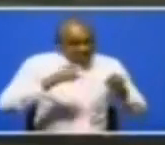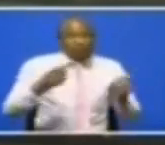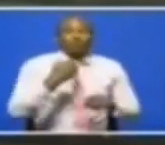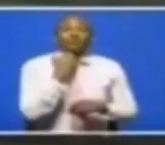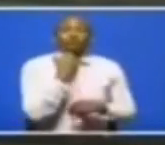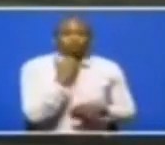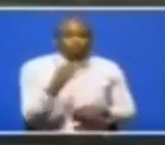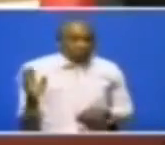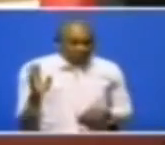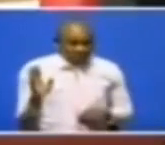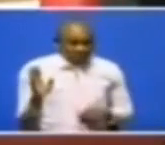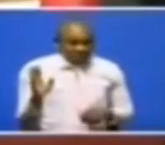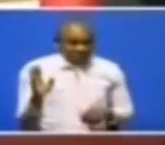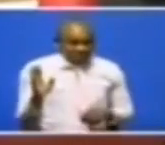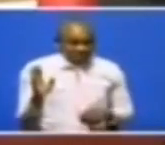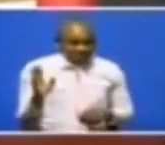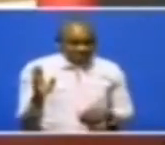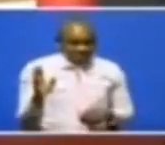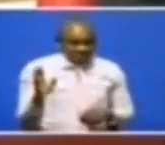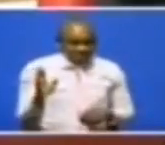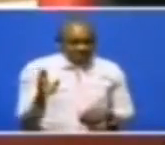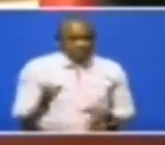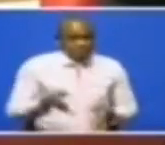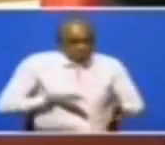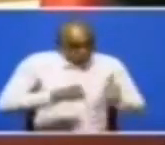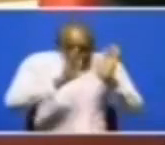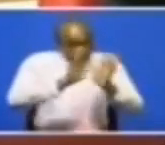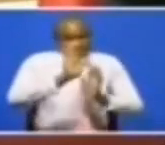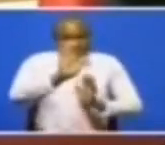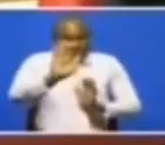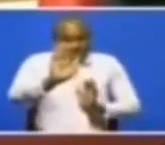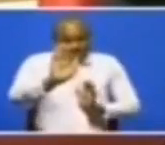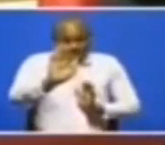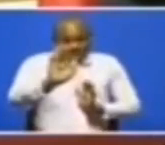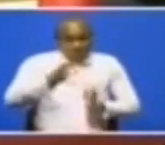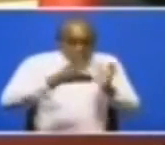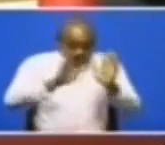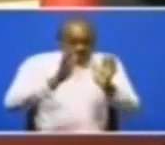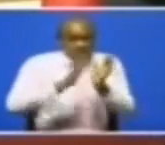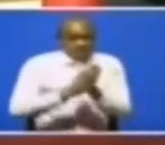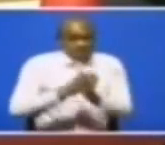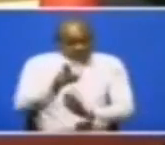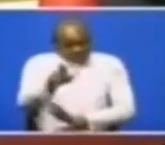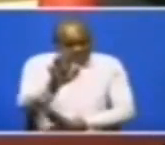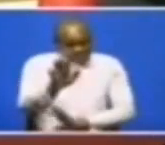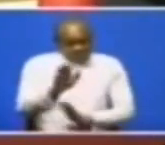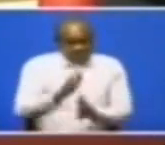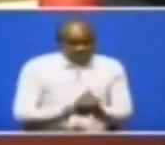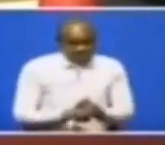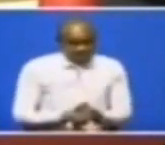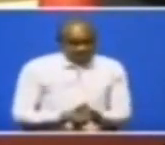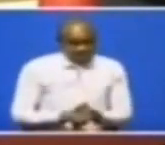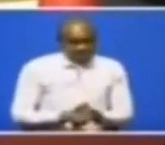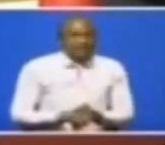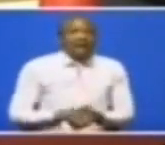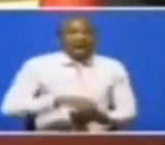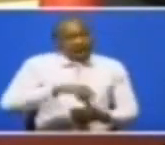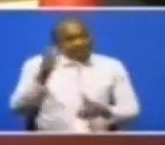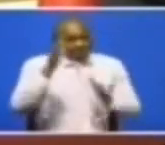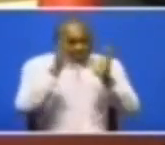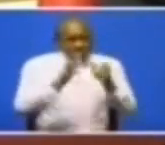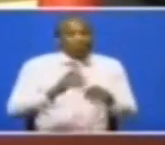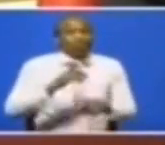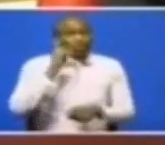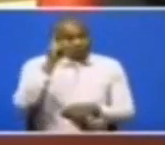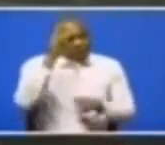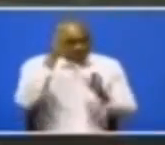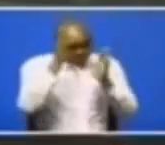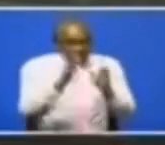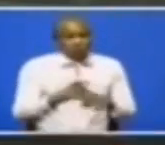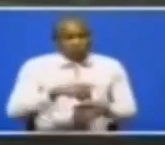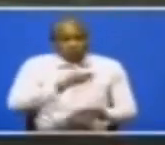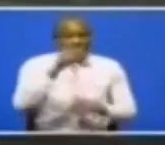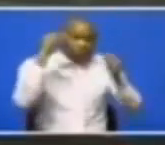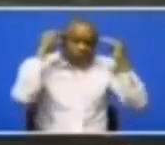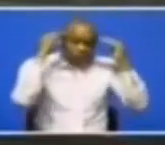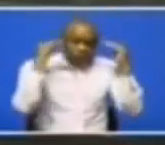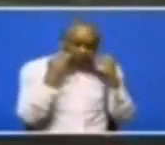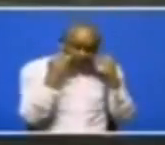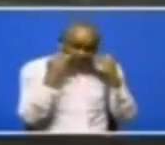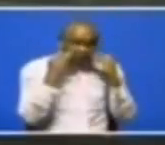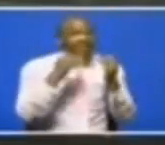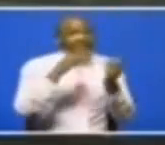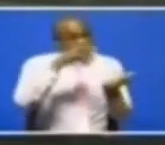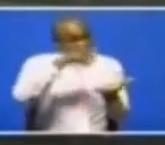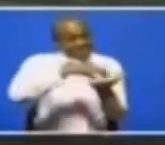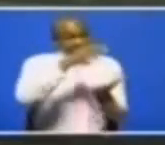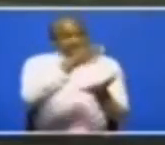hatutaki kufanya ambavyo umepangwa. Mmoja wetu alienda kotini, kesi ikafanywa